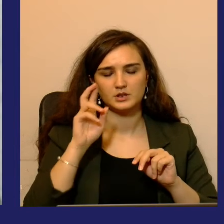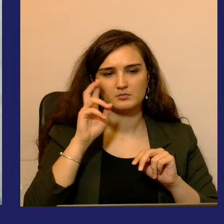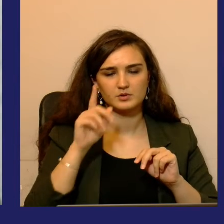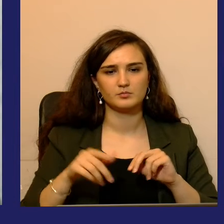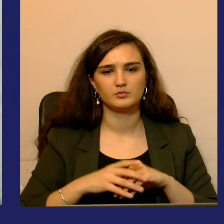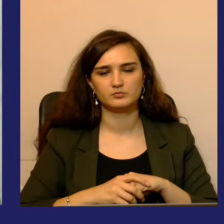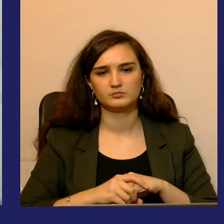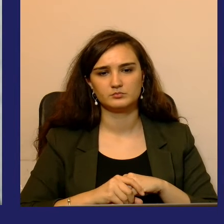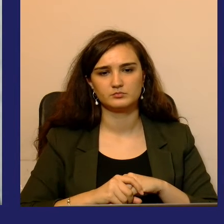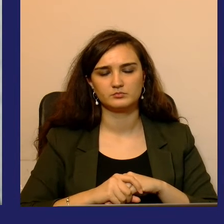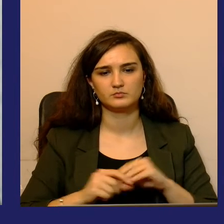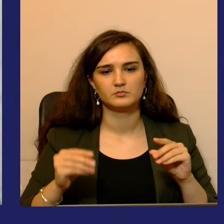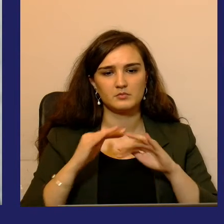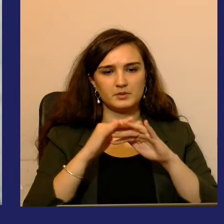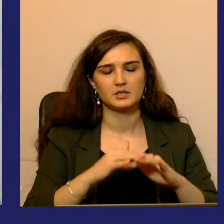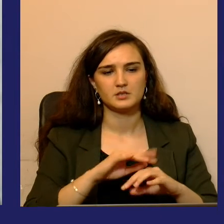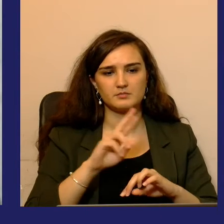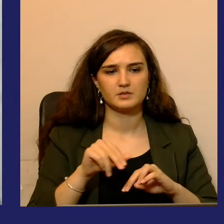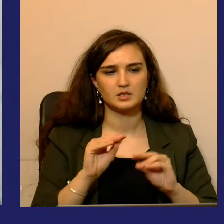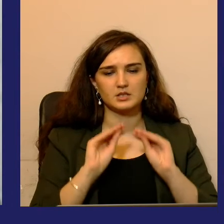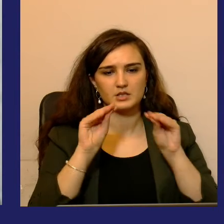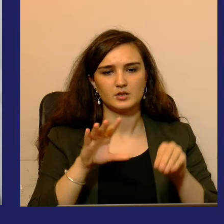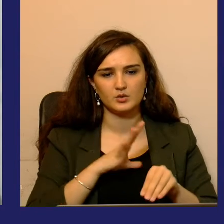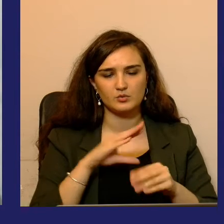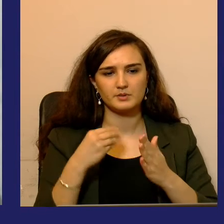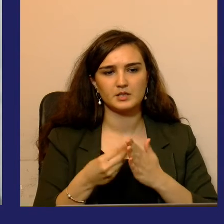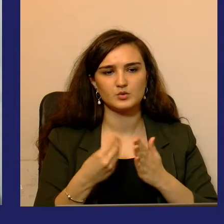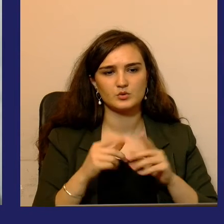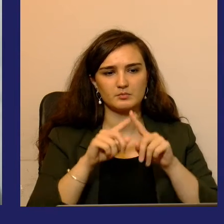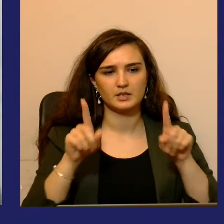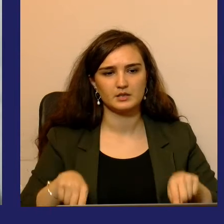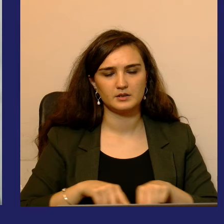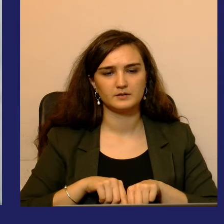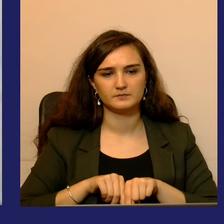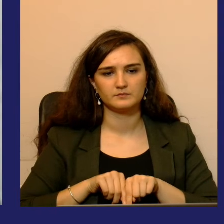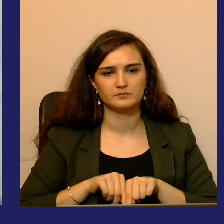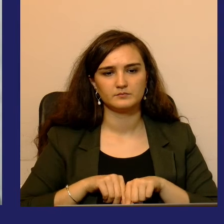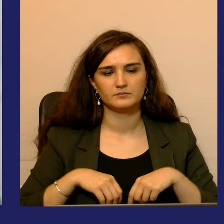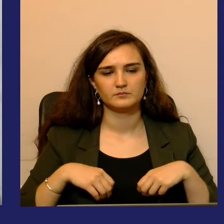სახელმწიფო ფარავს და გაზრდილიყო ფინანსური პაკეტი.